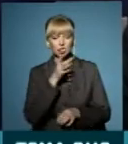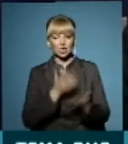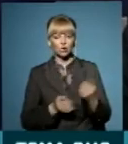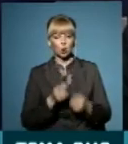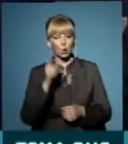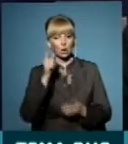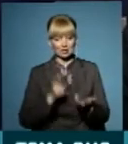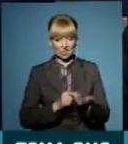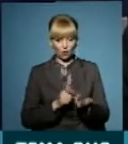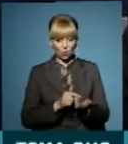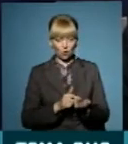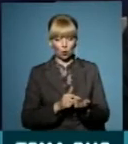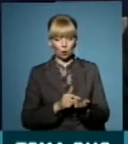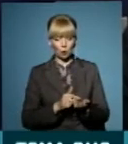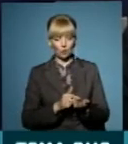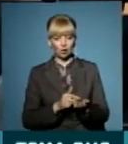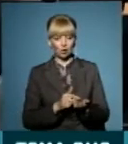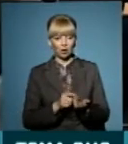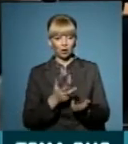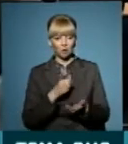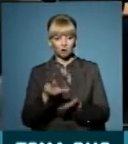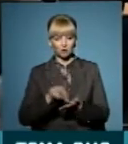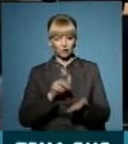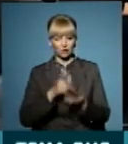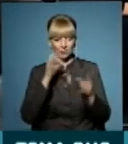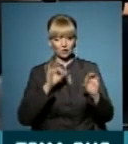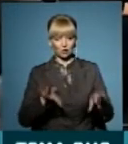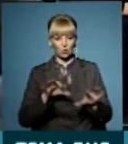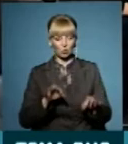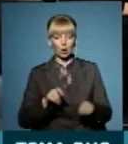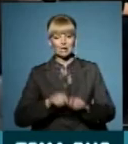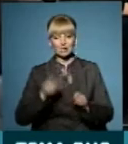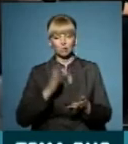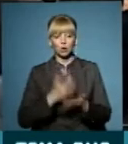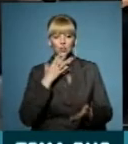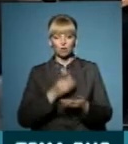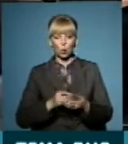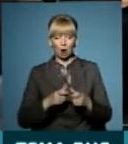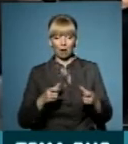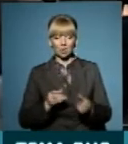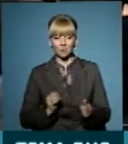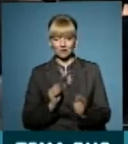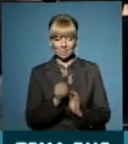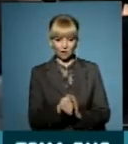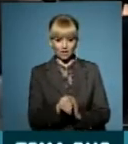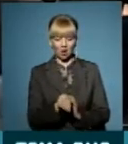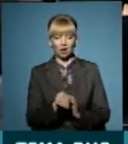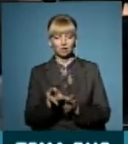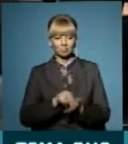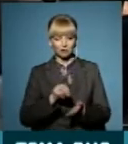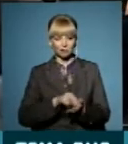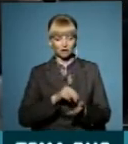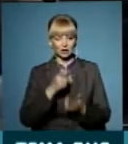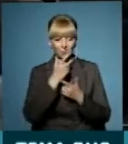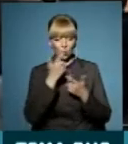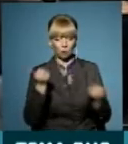з цифрового, ми скачуємо інформацію, інспектор має свою карточку, вставляє в тахограф, скачує звідти